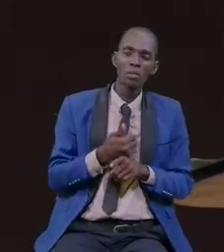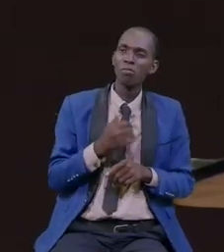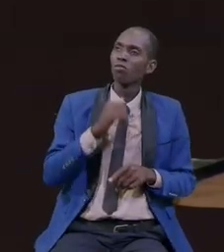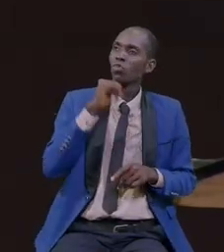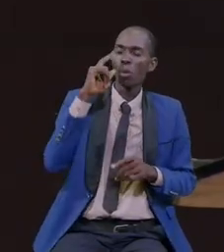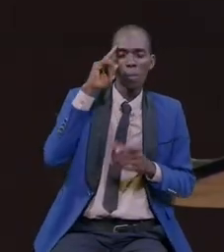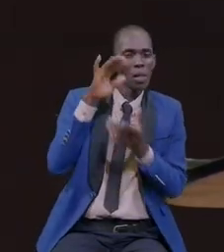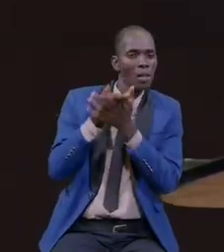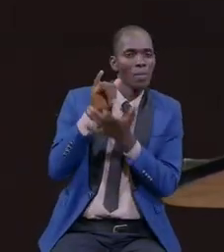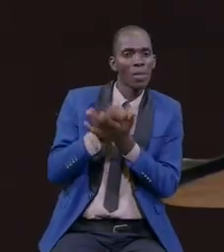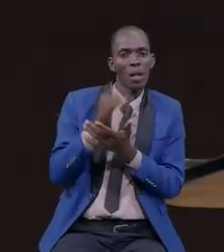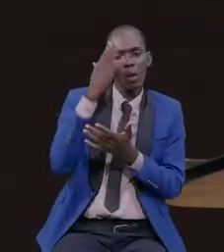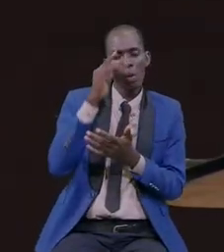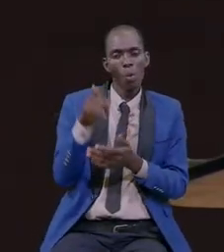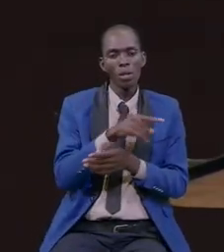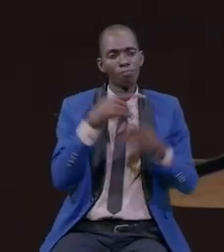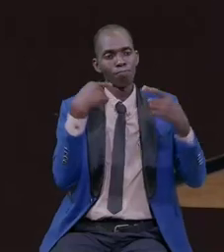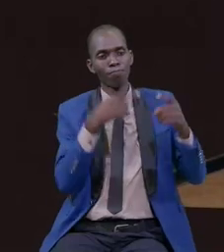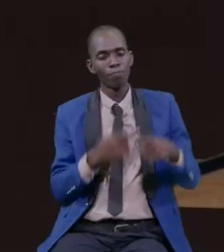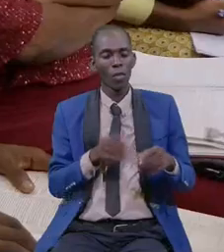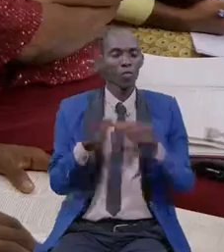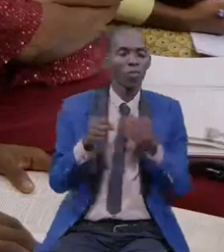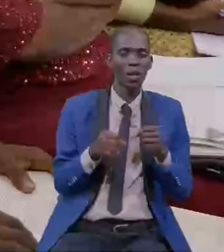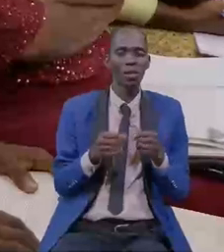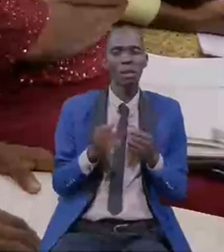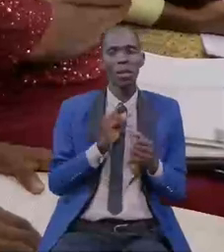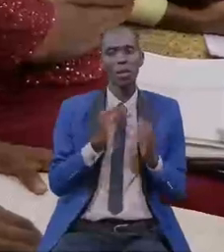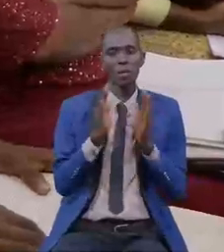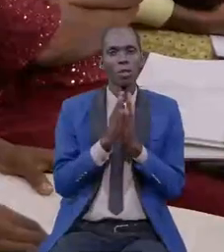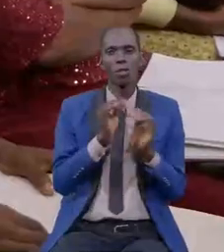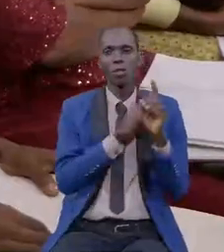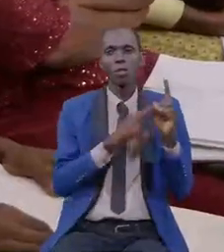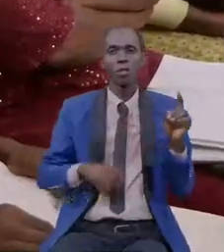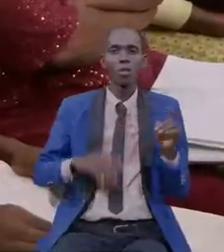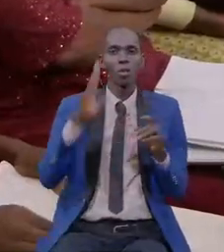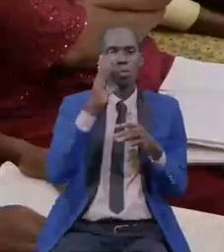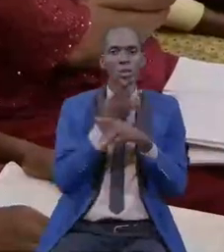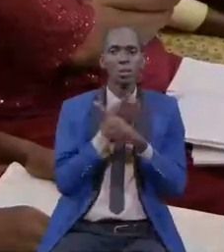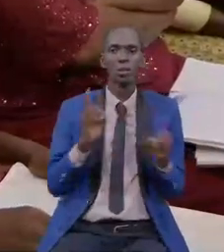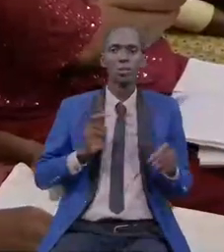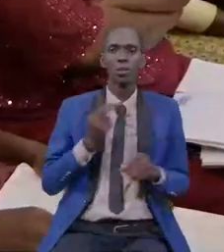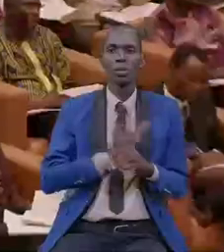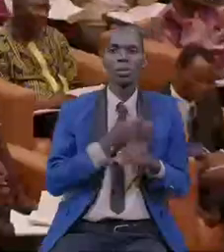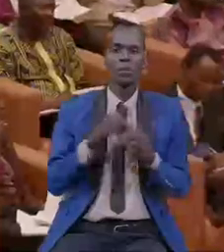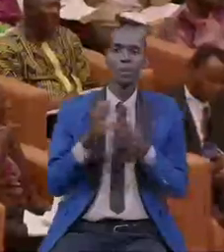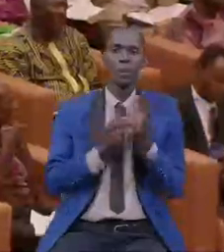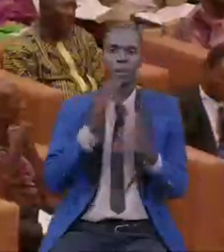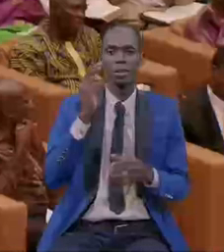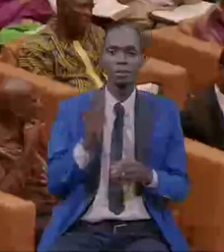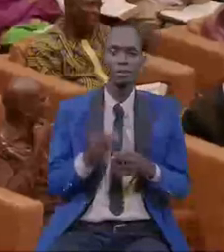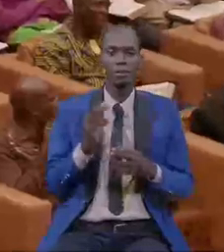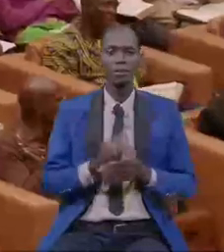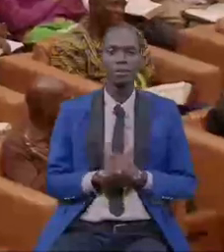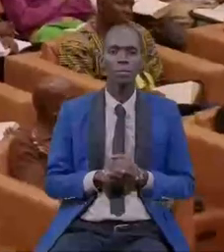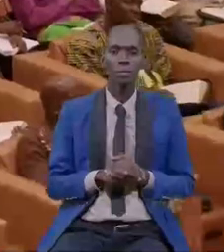là que le Seigneur nous en délivre un bon amen